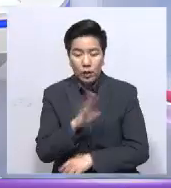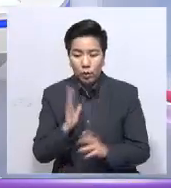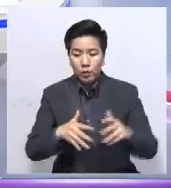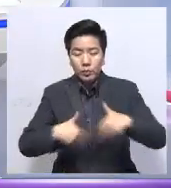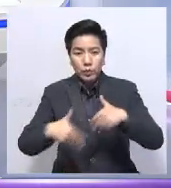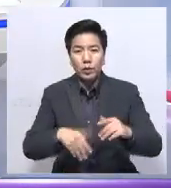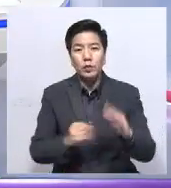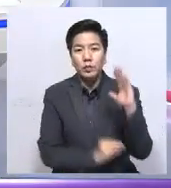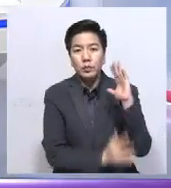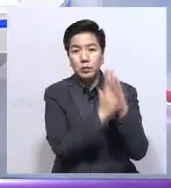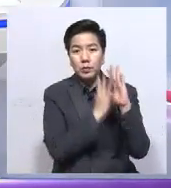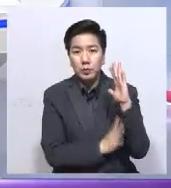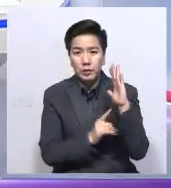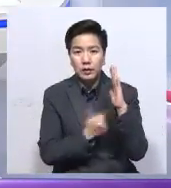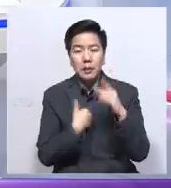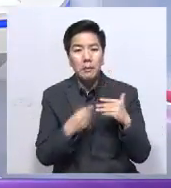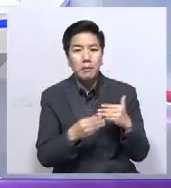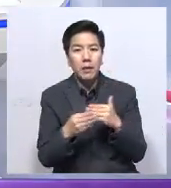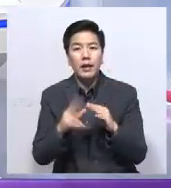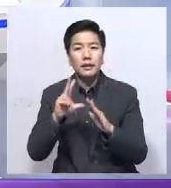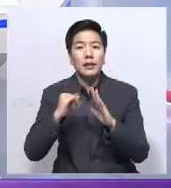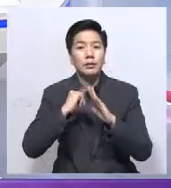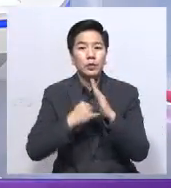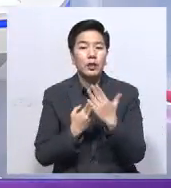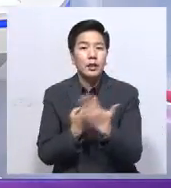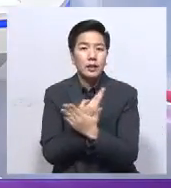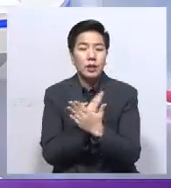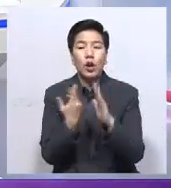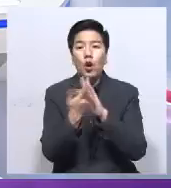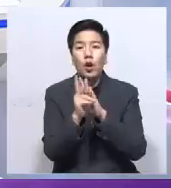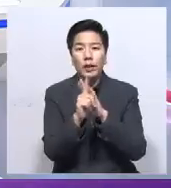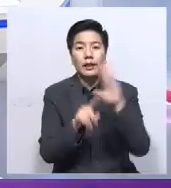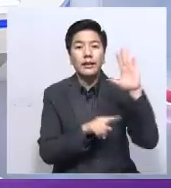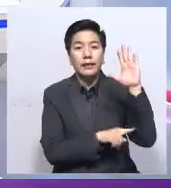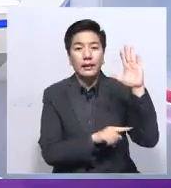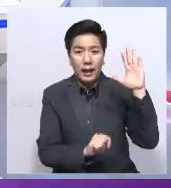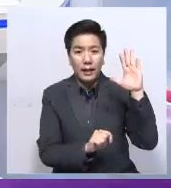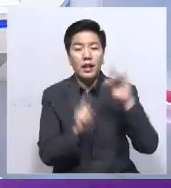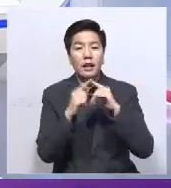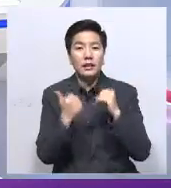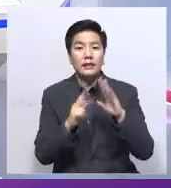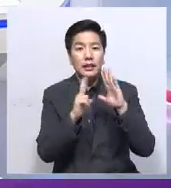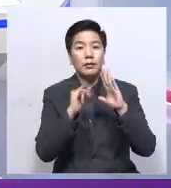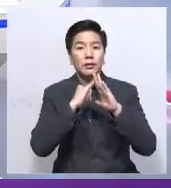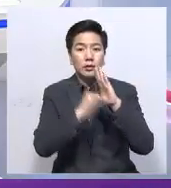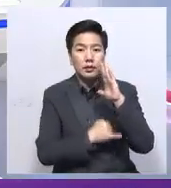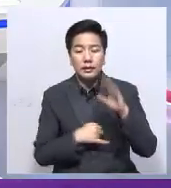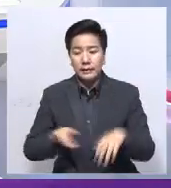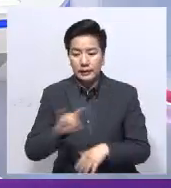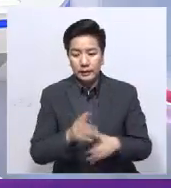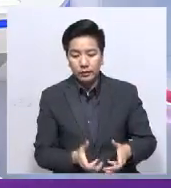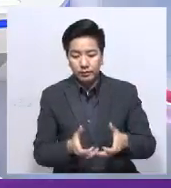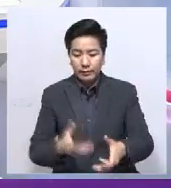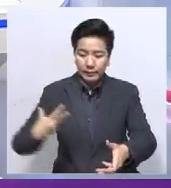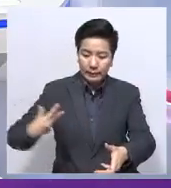พี่น้องประชาชนทั่วประเทศค่ะวันนี้พาไป3จังหวัดนะคะราชบุรีขอนแก่นแล้วก็จังหวัดตราดค่ะพี่น้องประชาชนใน3จังหวัดนี้ก็พาสัตว์เลี้ย